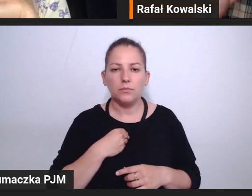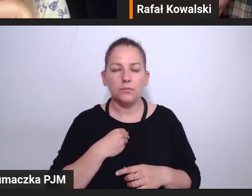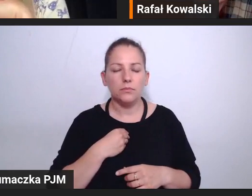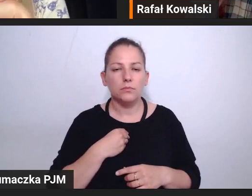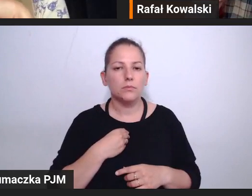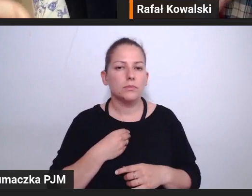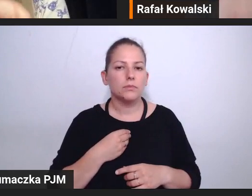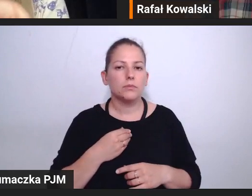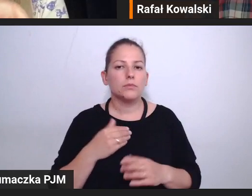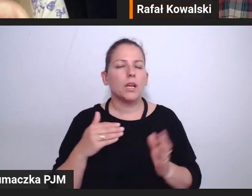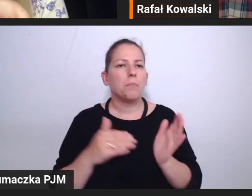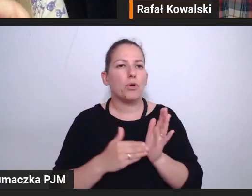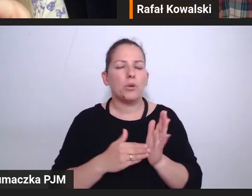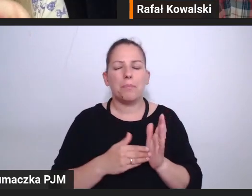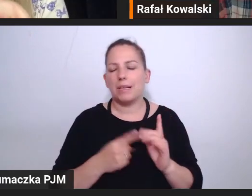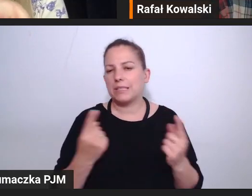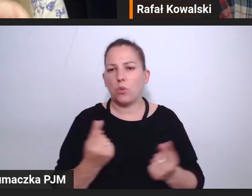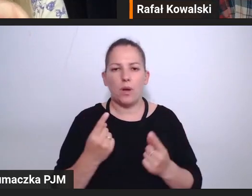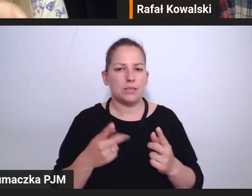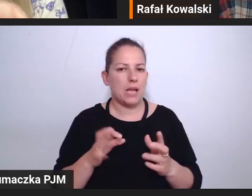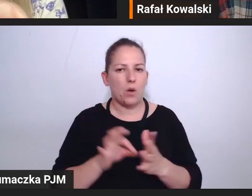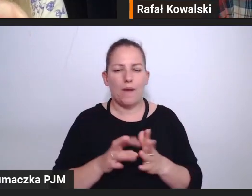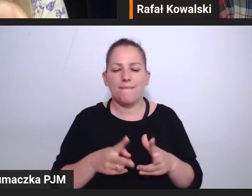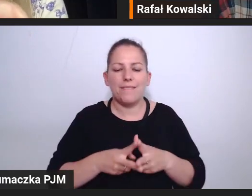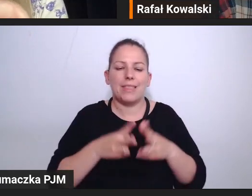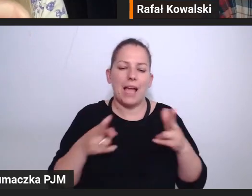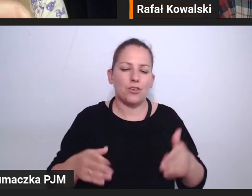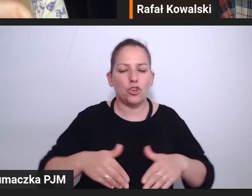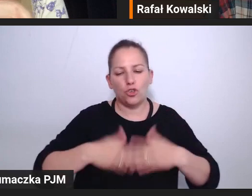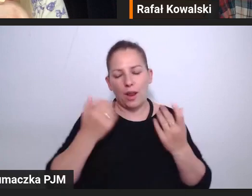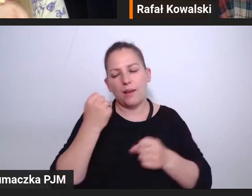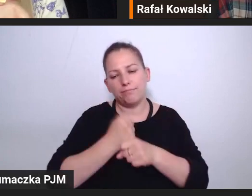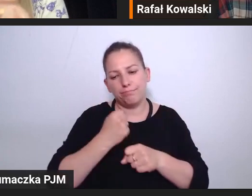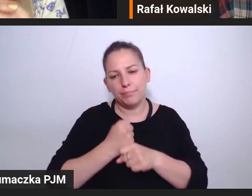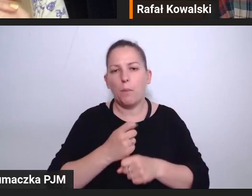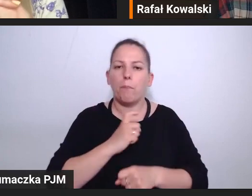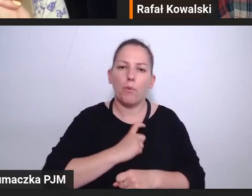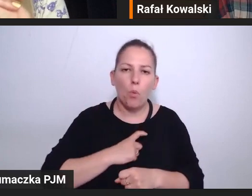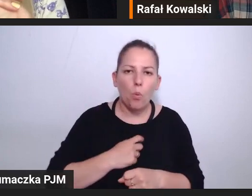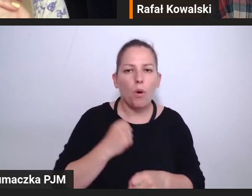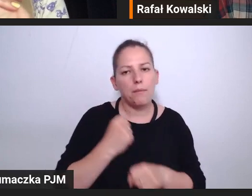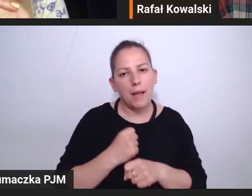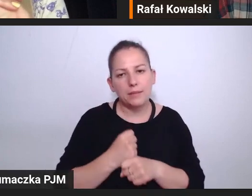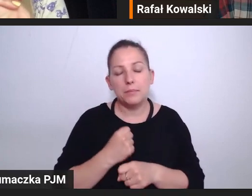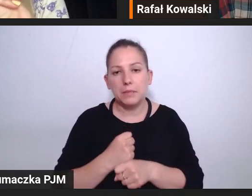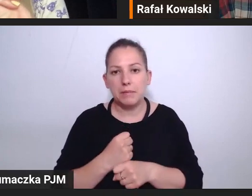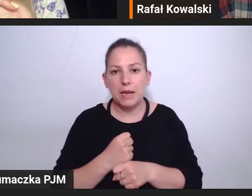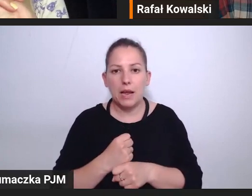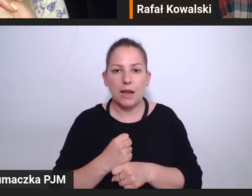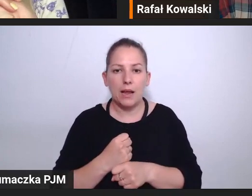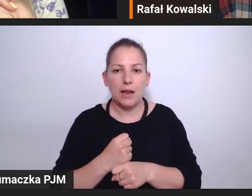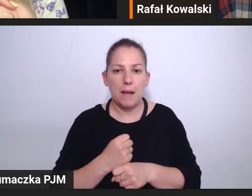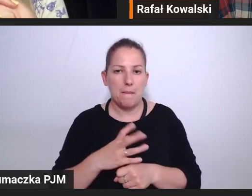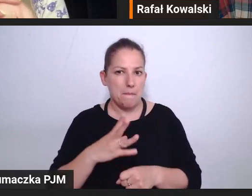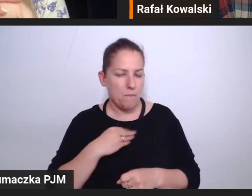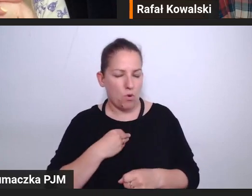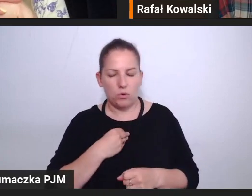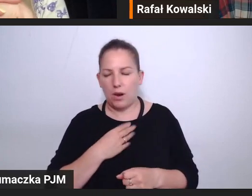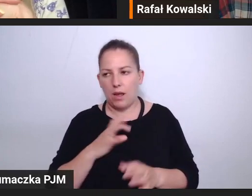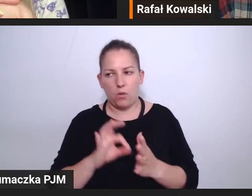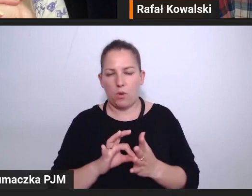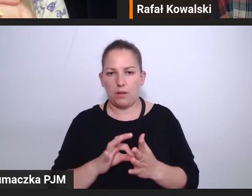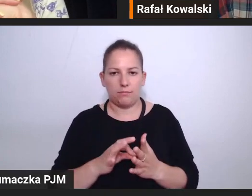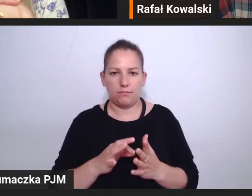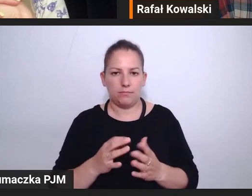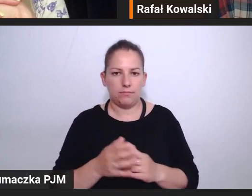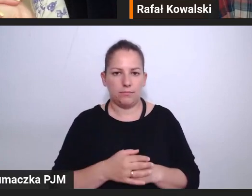się, że potrzeba wzięcia tego urlopu następuje w trakcie dnia i jesteśmy w biurze, Czy to może się tak odbyć i